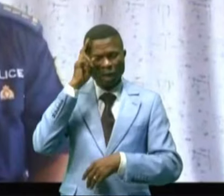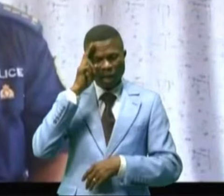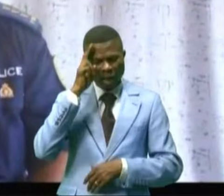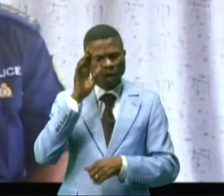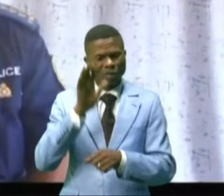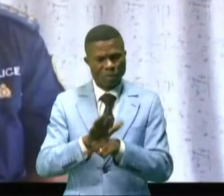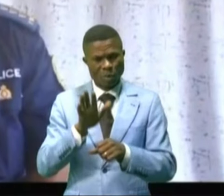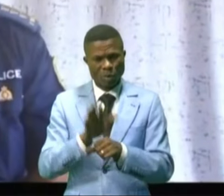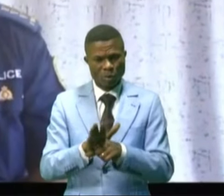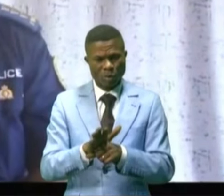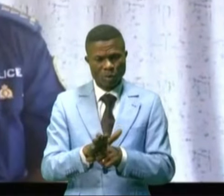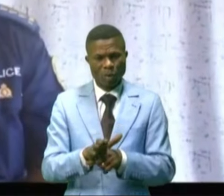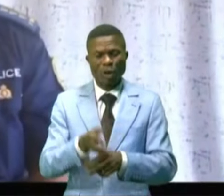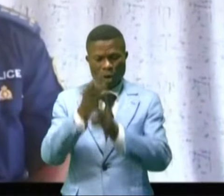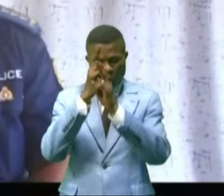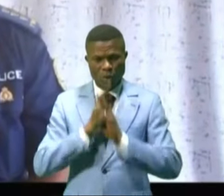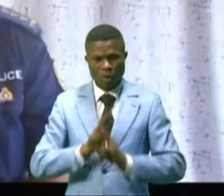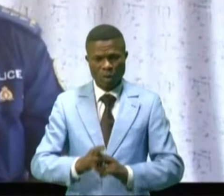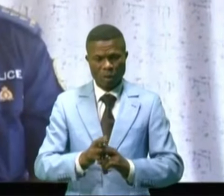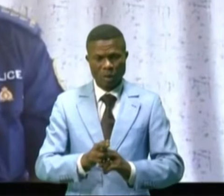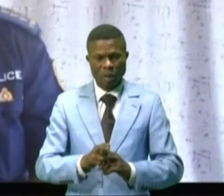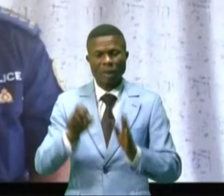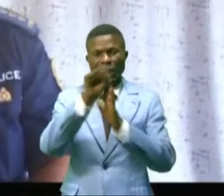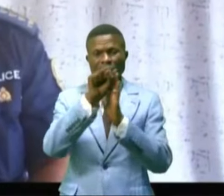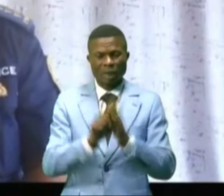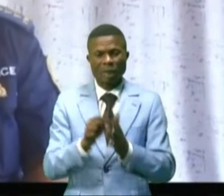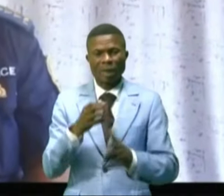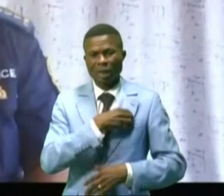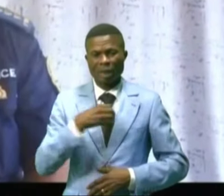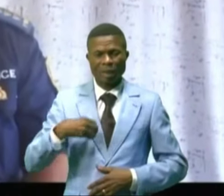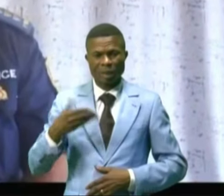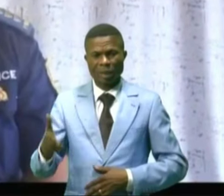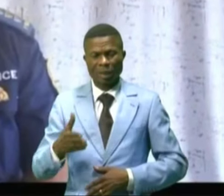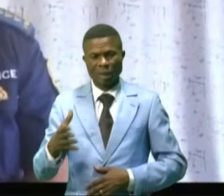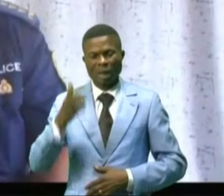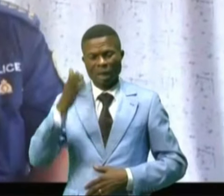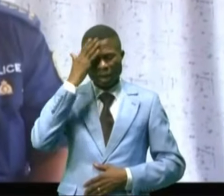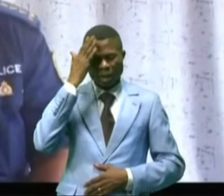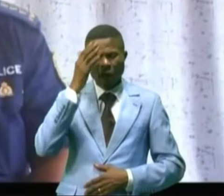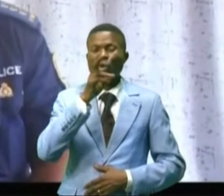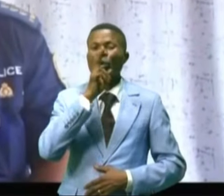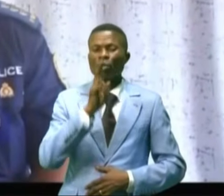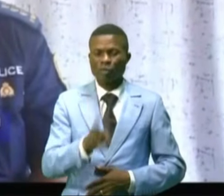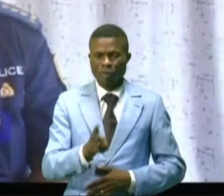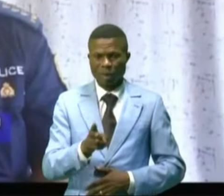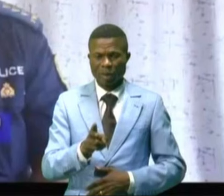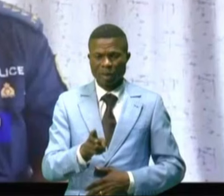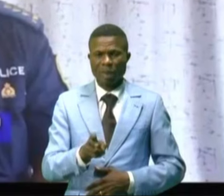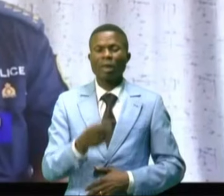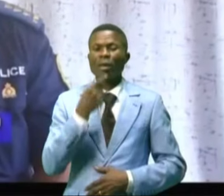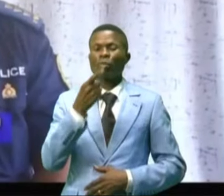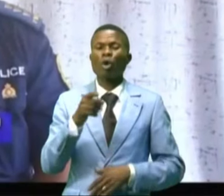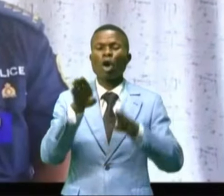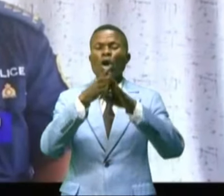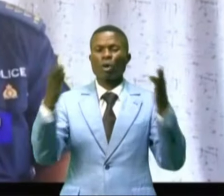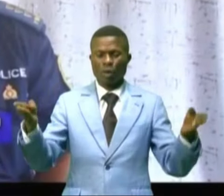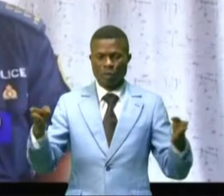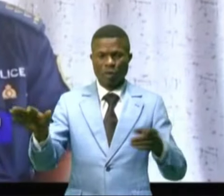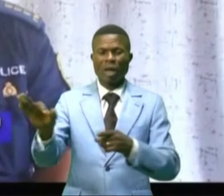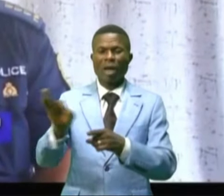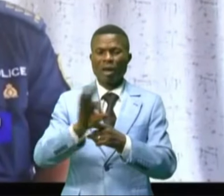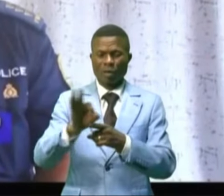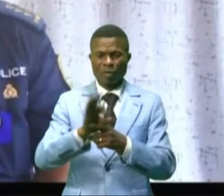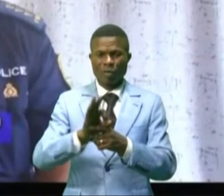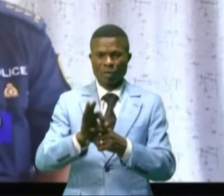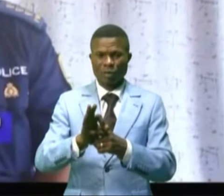et honorer les statuts de nos mamans. La prise de conscience. Ainsi dit, je déclare ouvert cet atelier